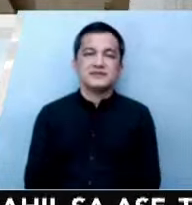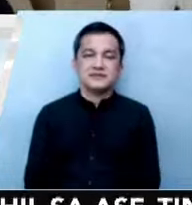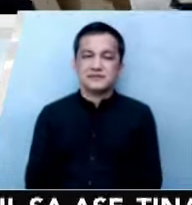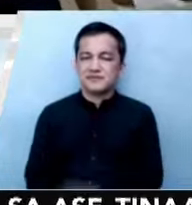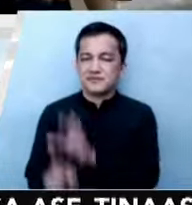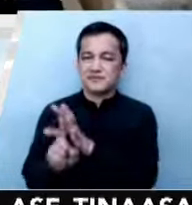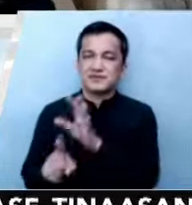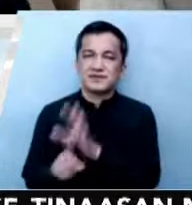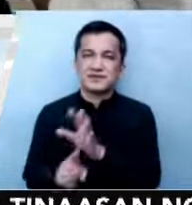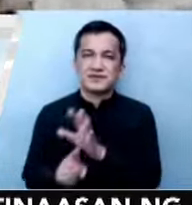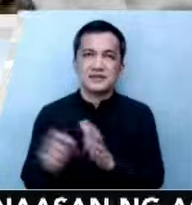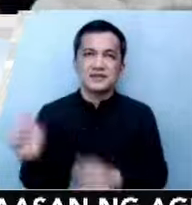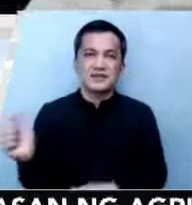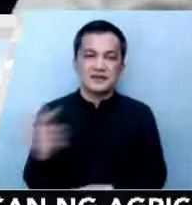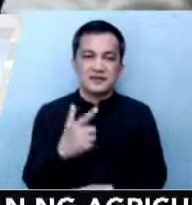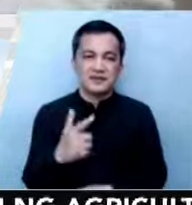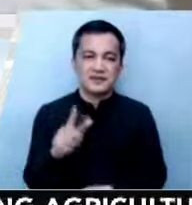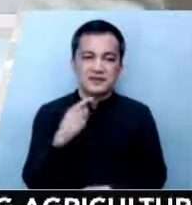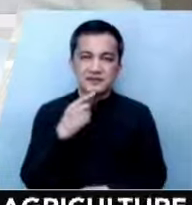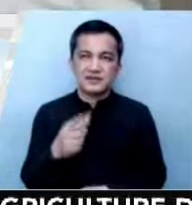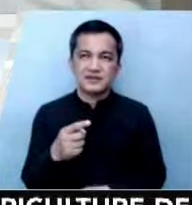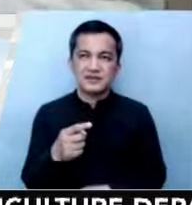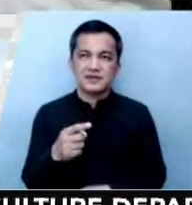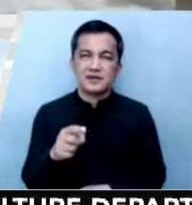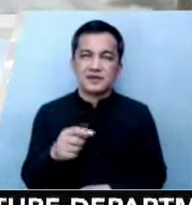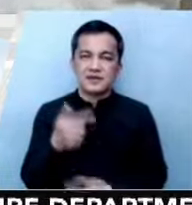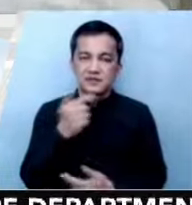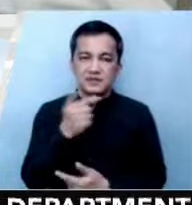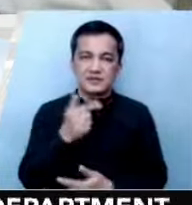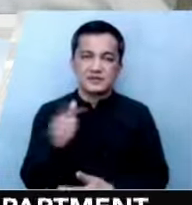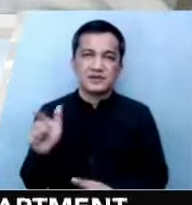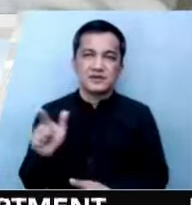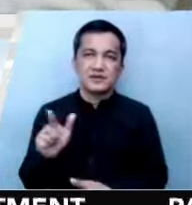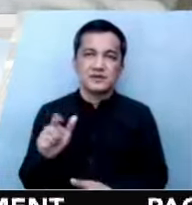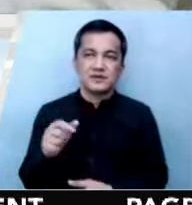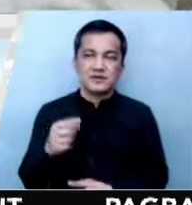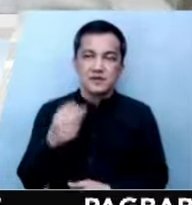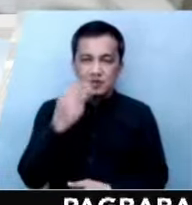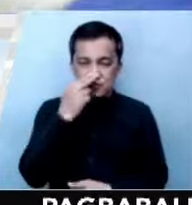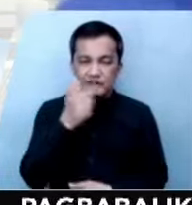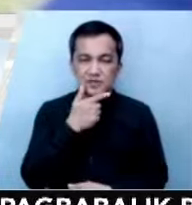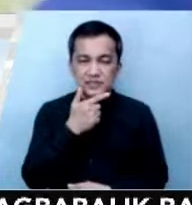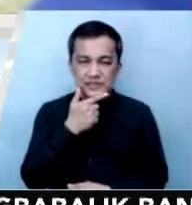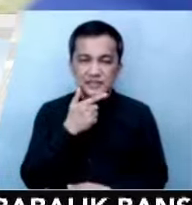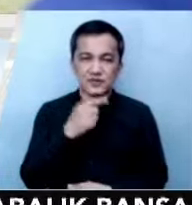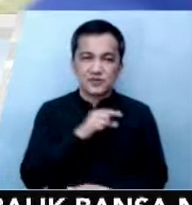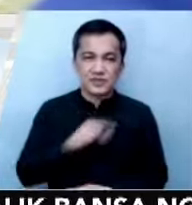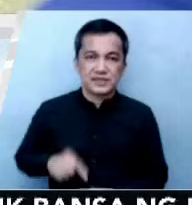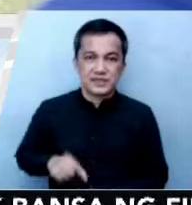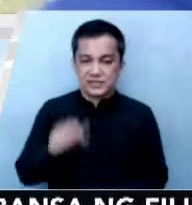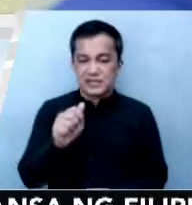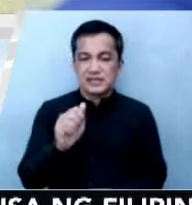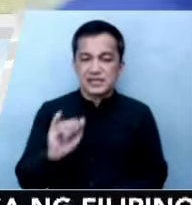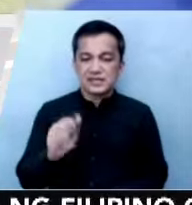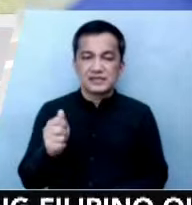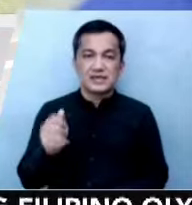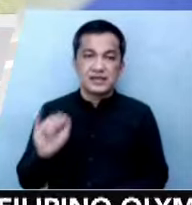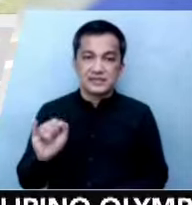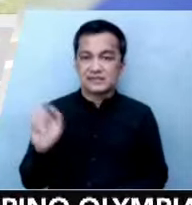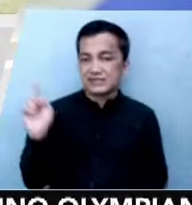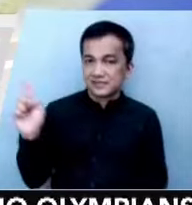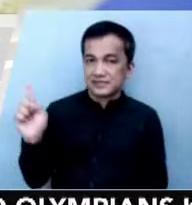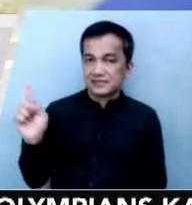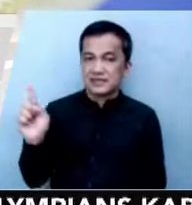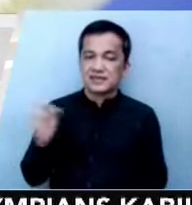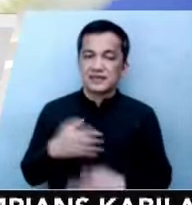lahat ang mga hirit na patawa ni Comedy Queen AI. Masayang-masaya po ako na hanggang ngayon po ay isa po